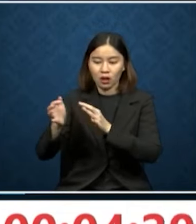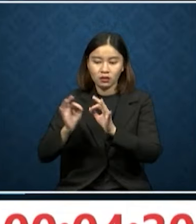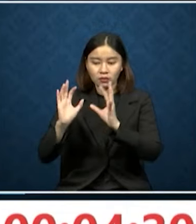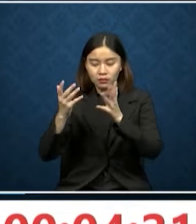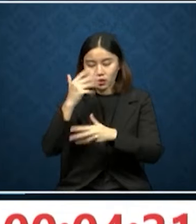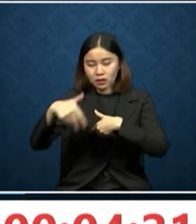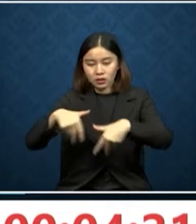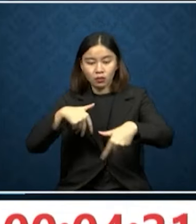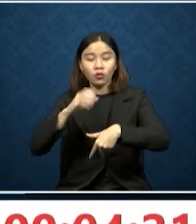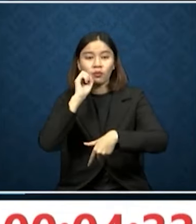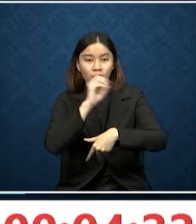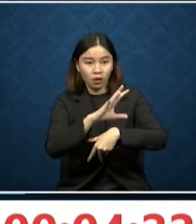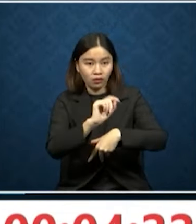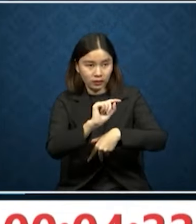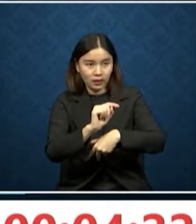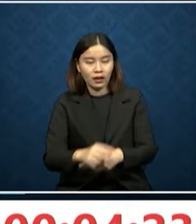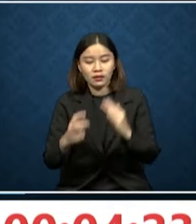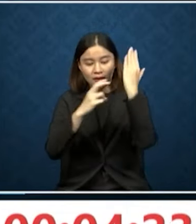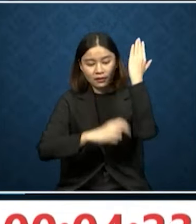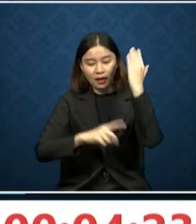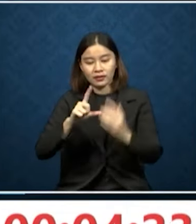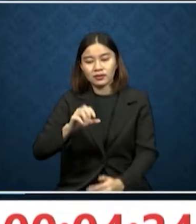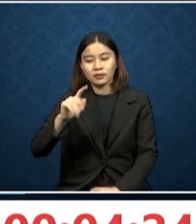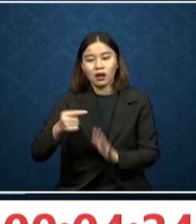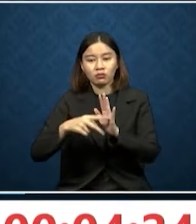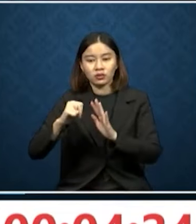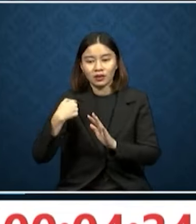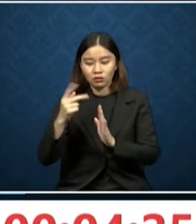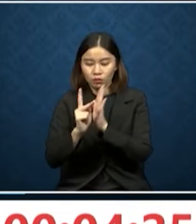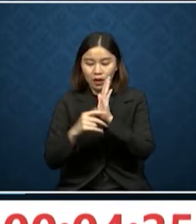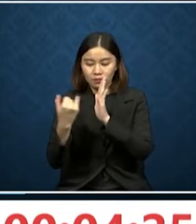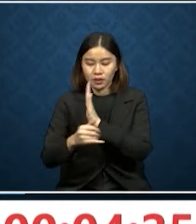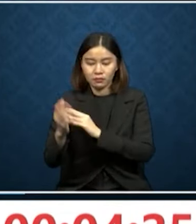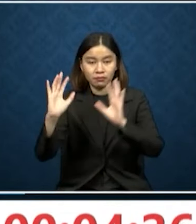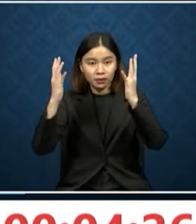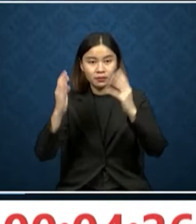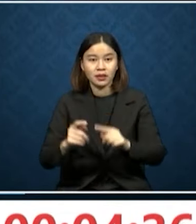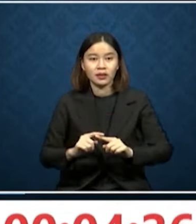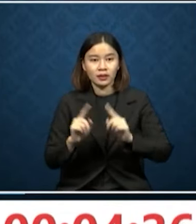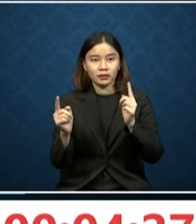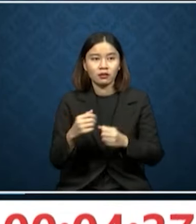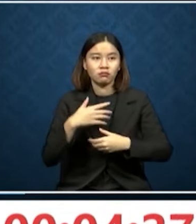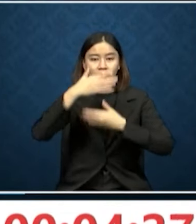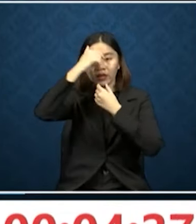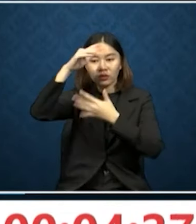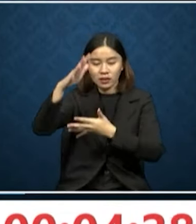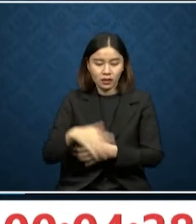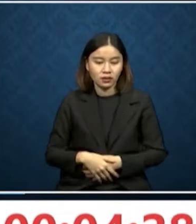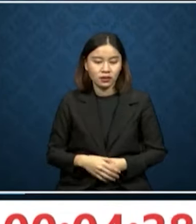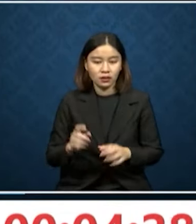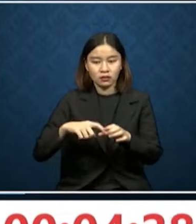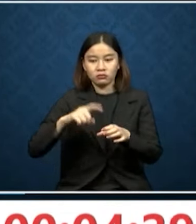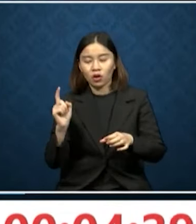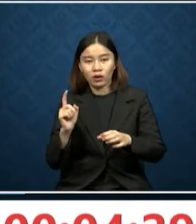านสามารถยืนยันได้ว่ายาง29ตันไม่มีอะไรผิดกฎหมายแต่ยังทำเพิกเฉยไม่ยอมถ